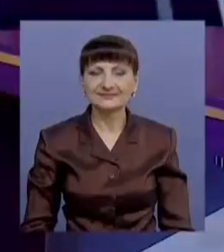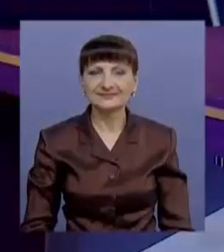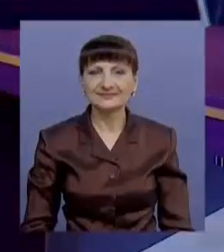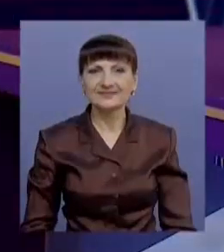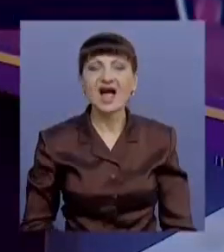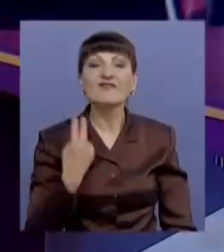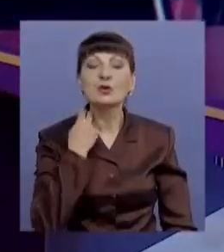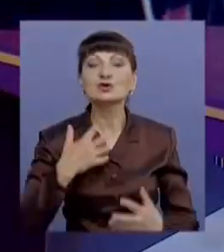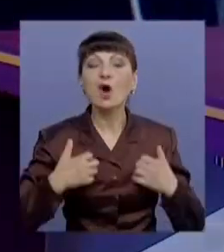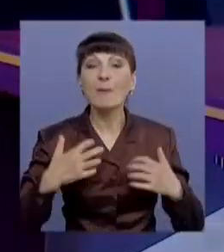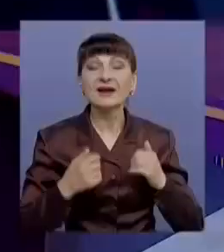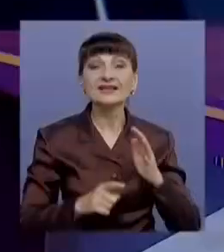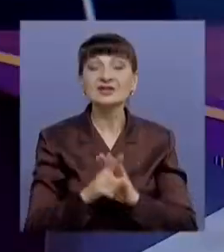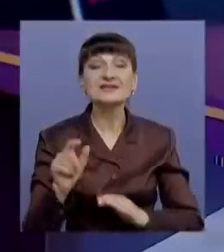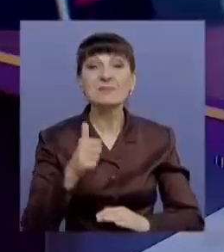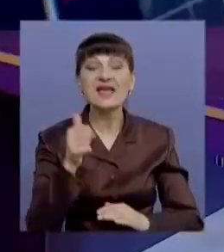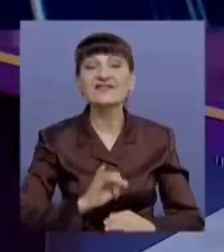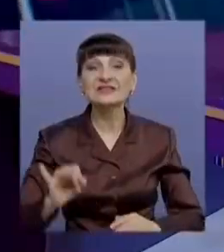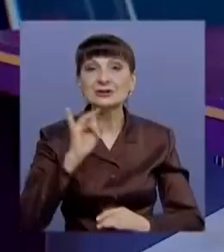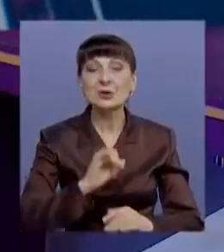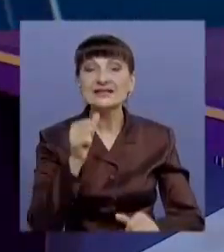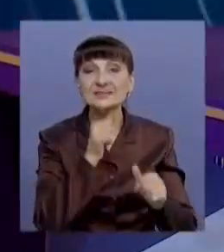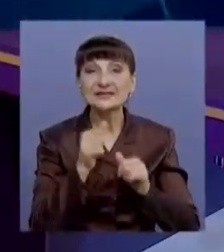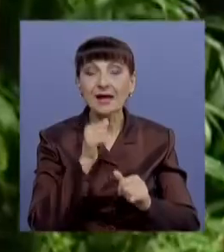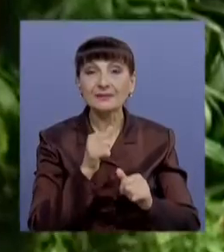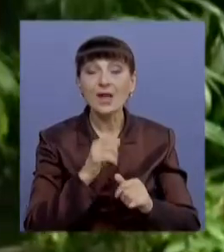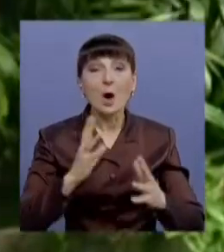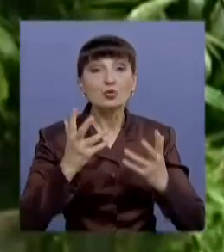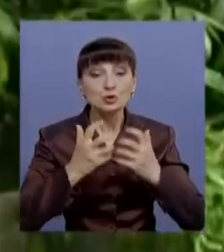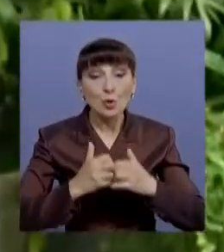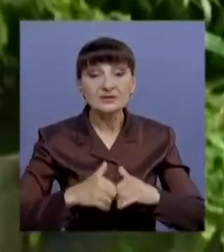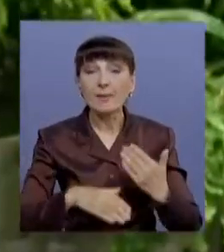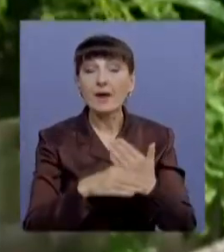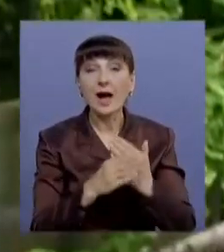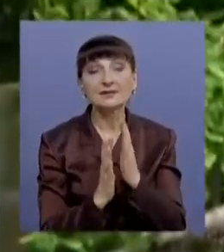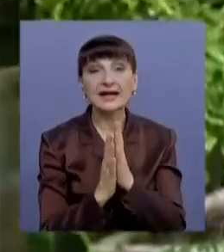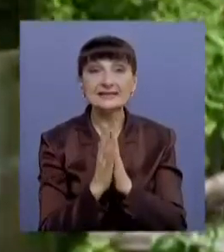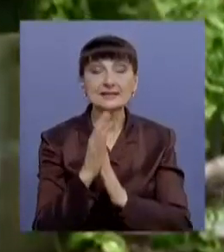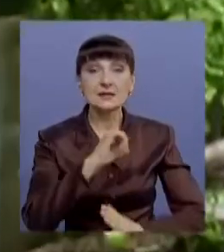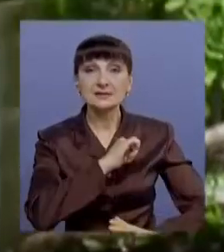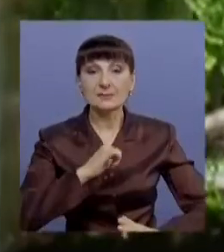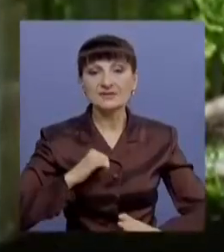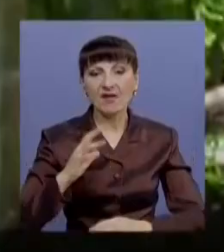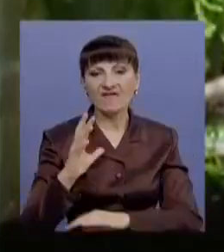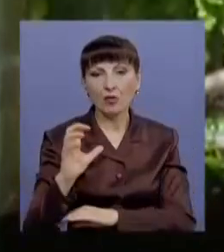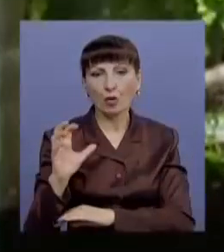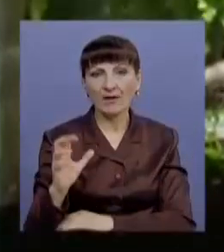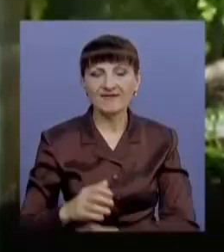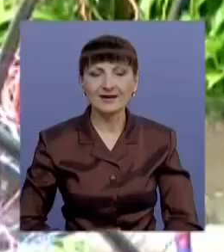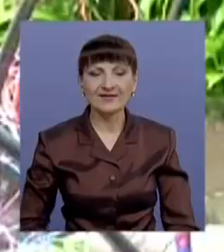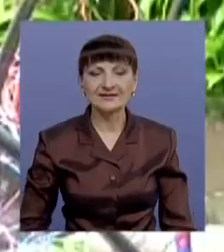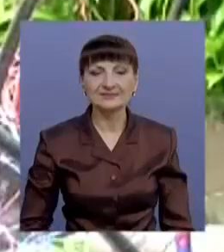В лондонском зоопарке начались первые в истории испытания устройства, которое позволяет растениям самим себя фотографировать.